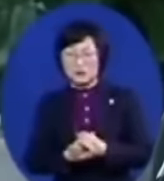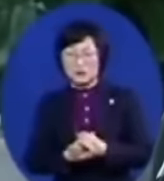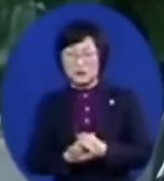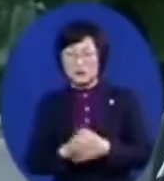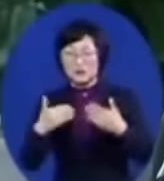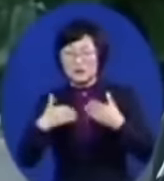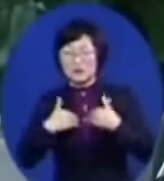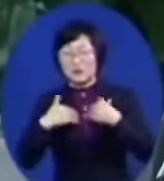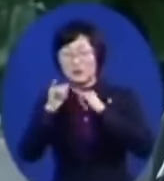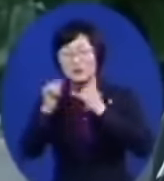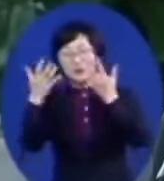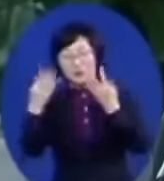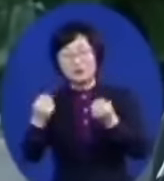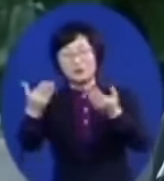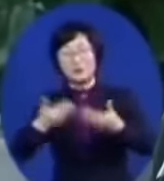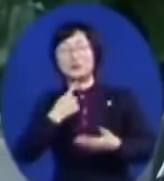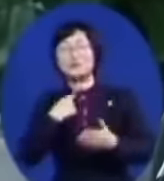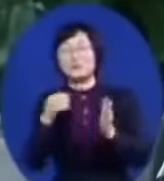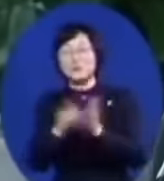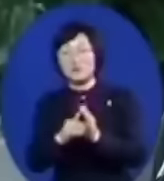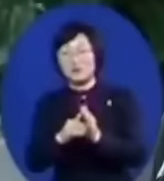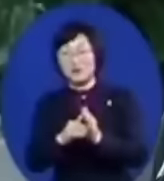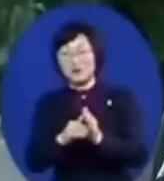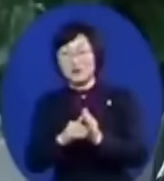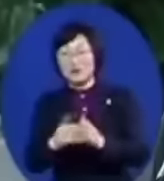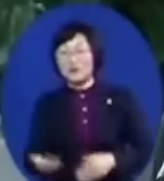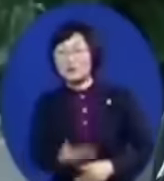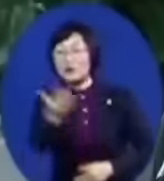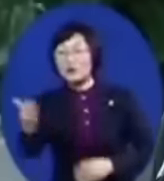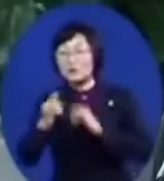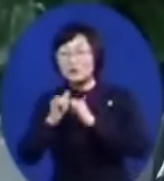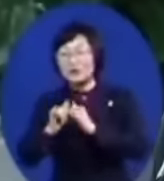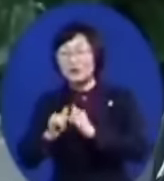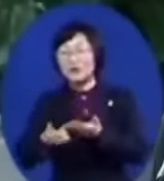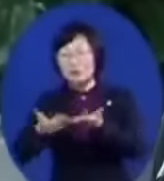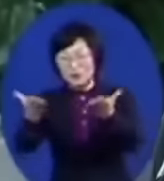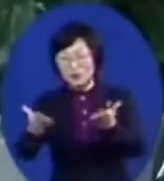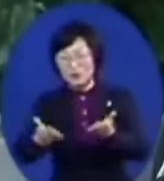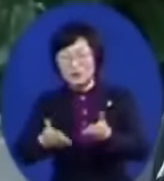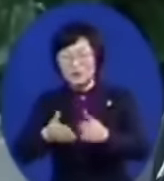저는 상을 많이 받았어요. 그렇기 때문에 여러분이 상 받기를 간절히 원합니다.